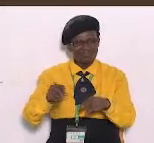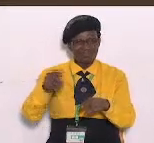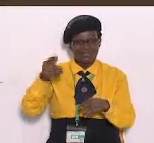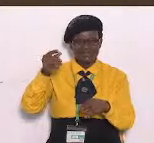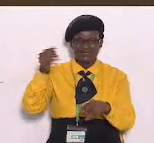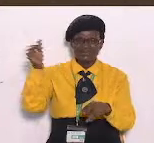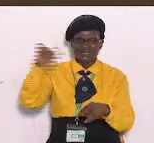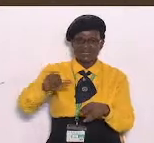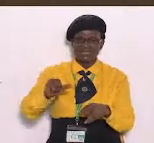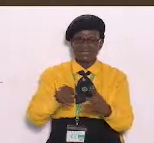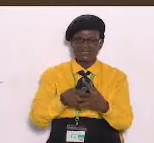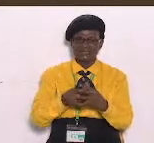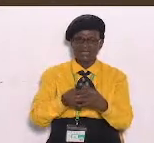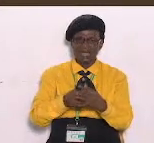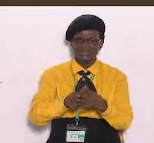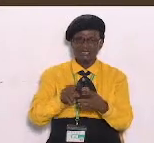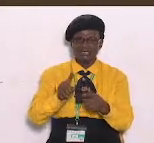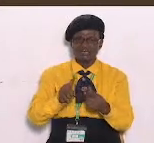il